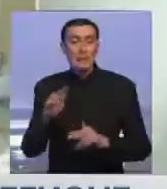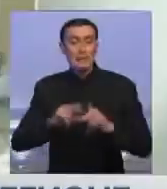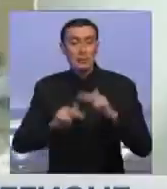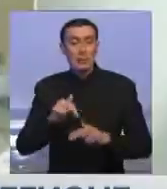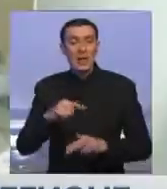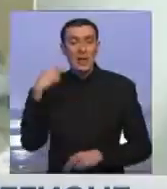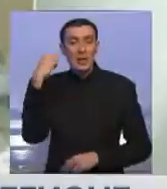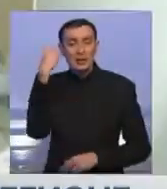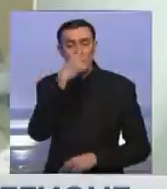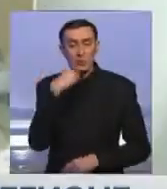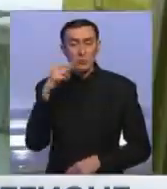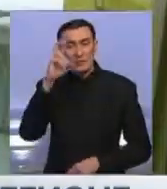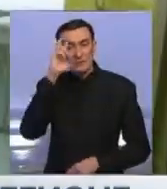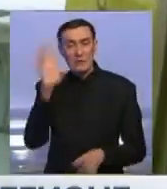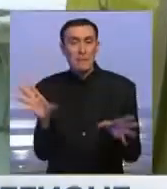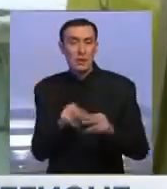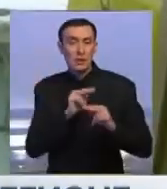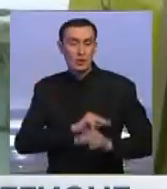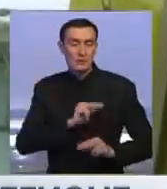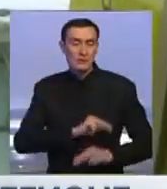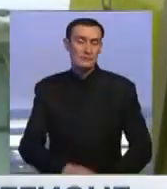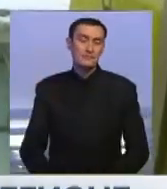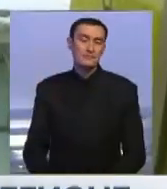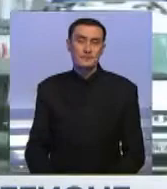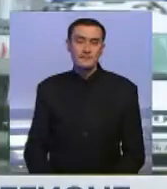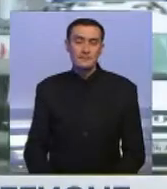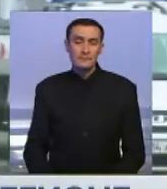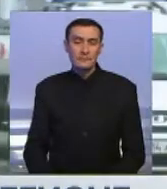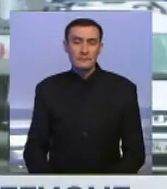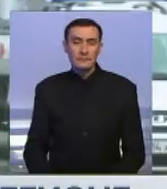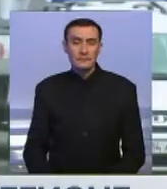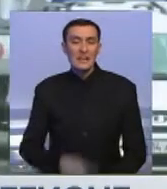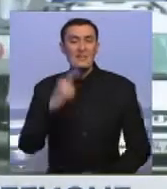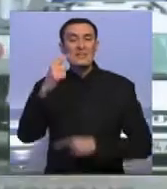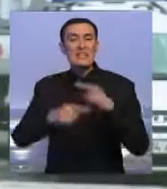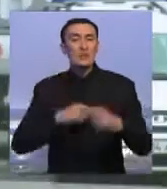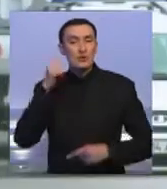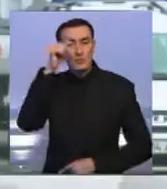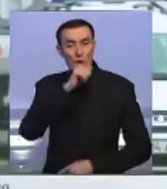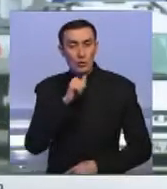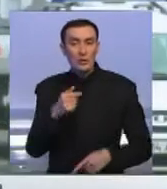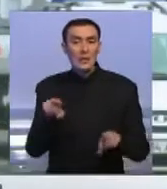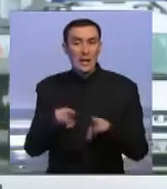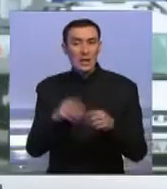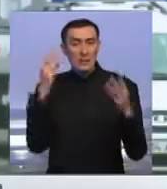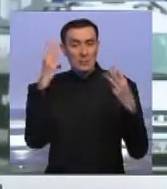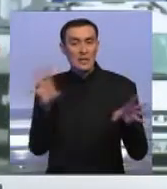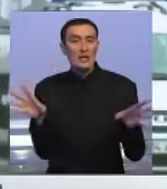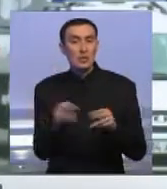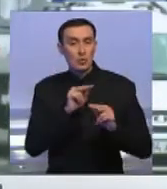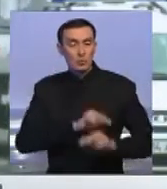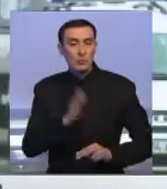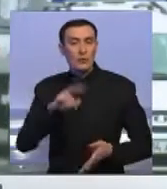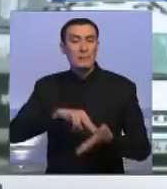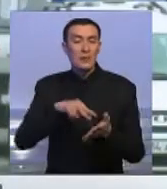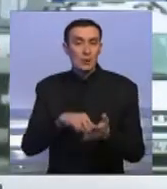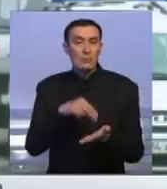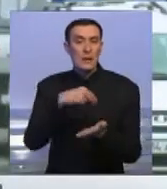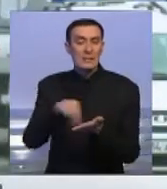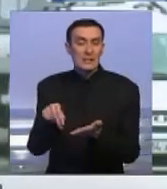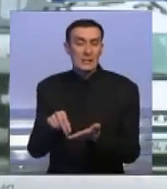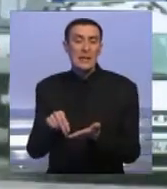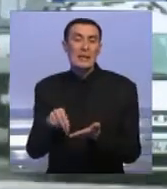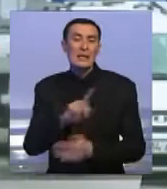рамках государственно-частного партнерства. В следующем году по такой же модели сотрудничества мы планируем приобрести